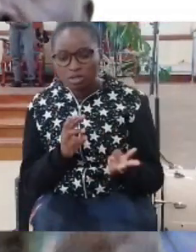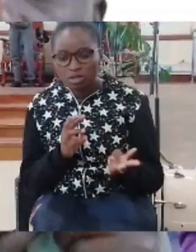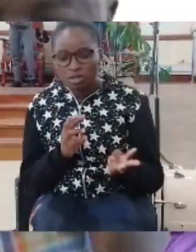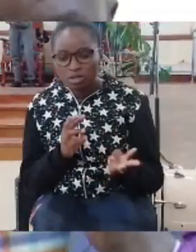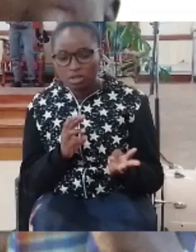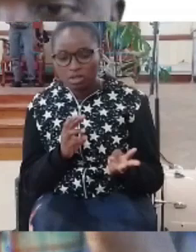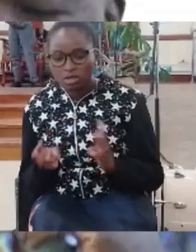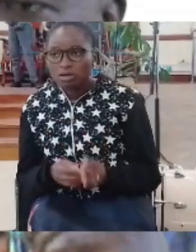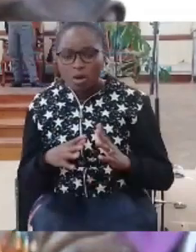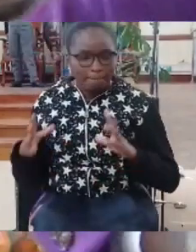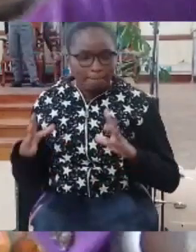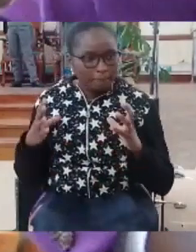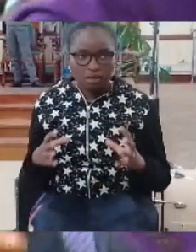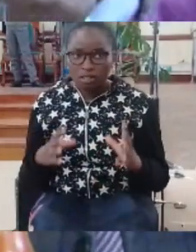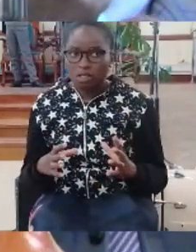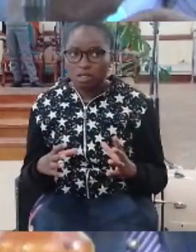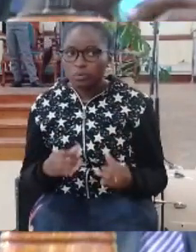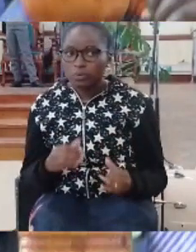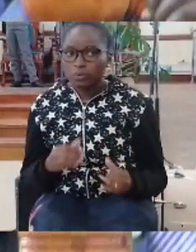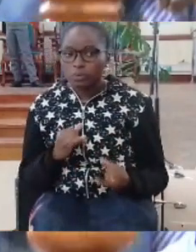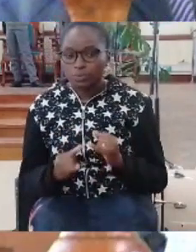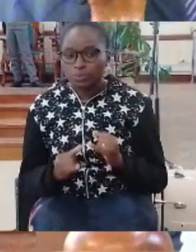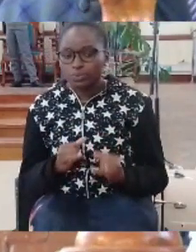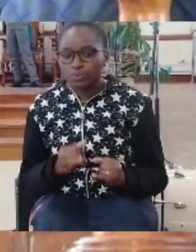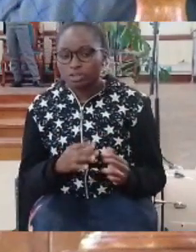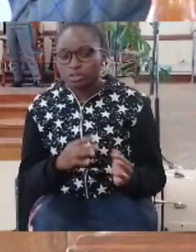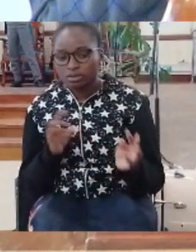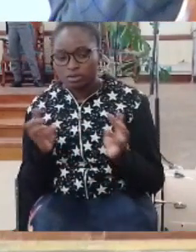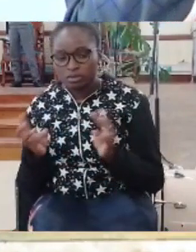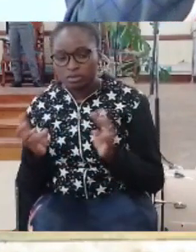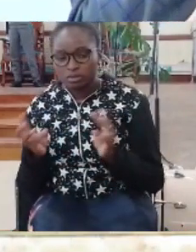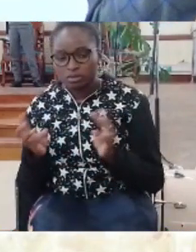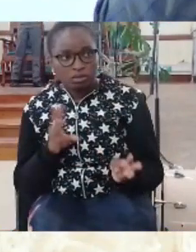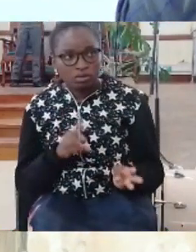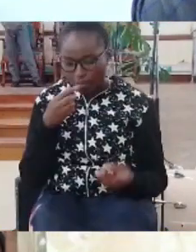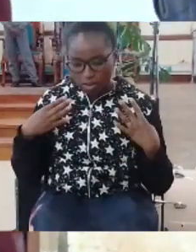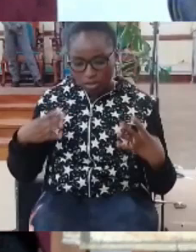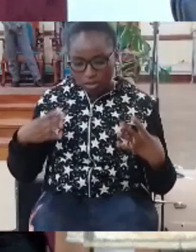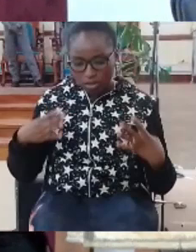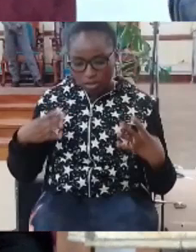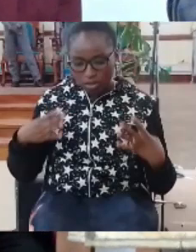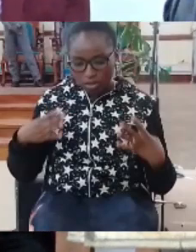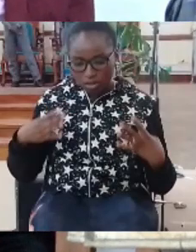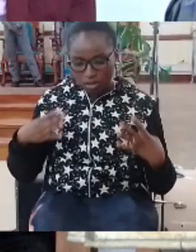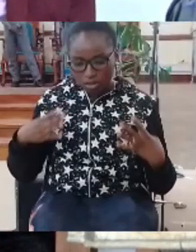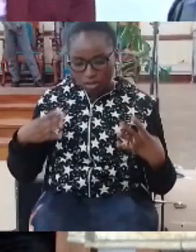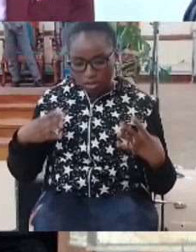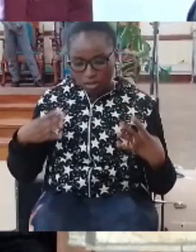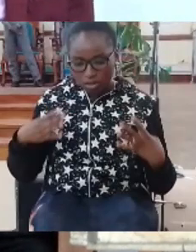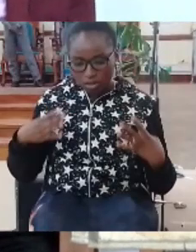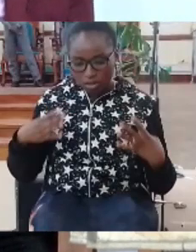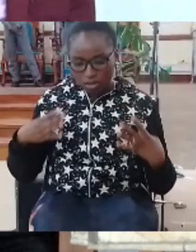nenelo hurutanete. Gatagata ineka mashio mothe olona na maitho mamwele. Mwadha niyako higure maitho malo honegeza